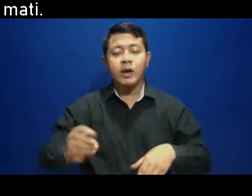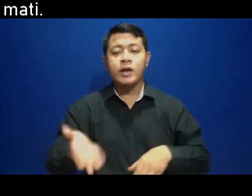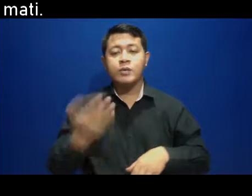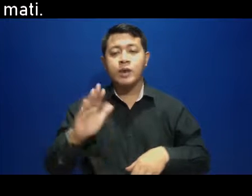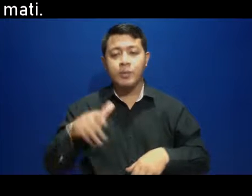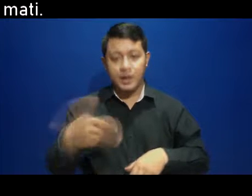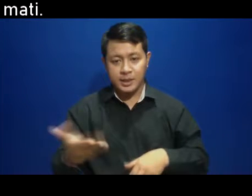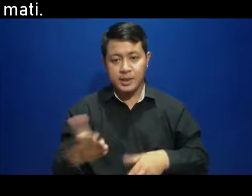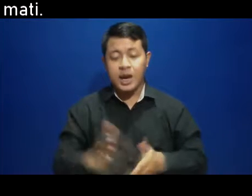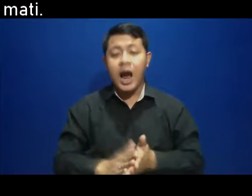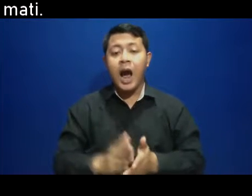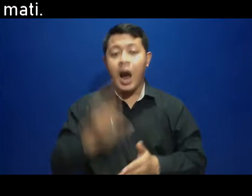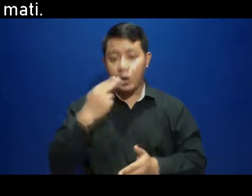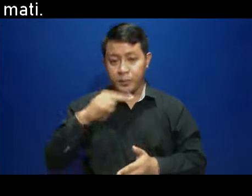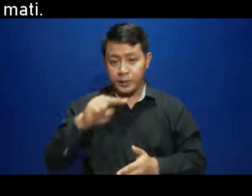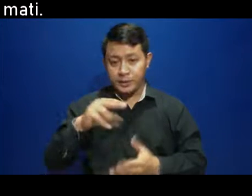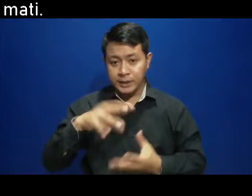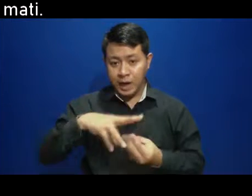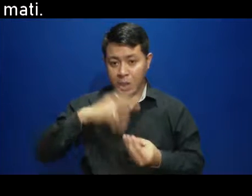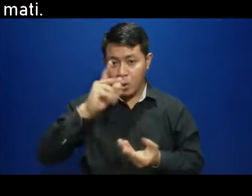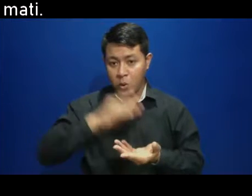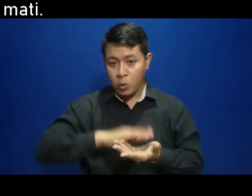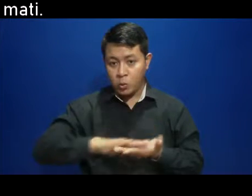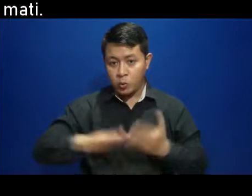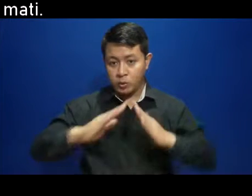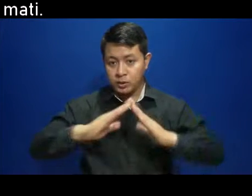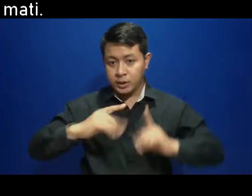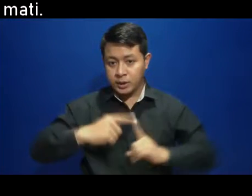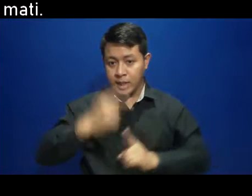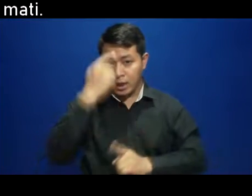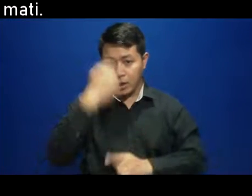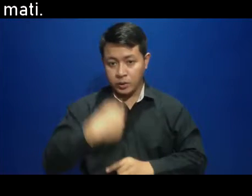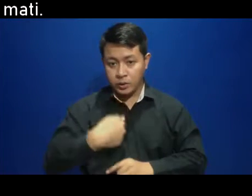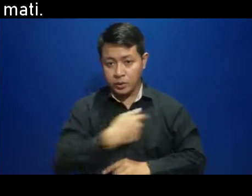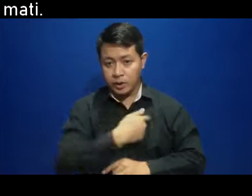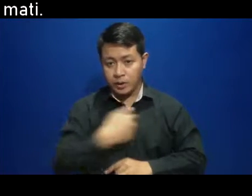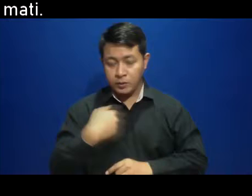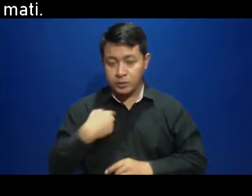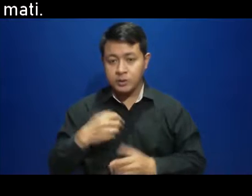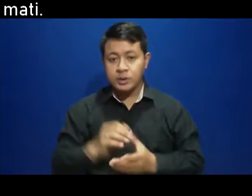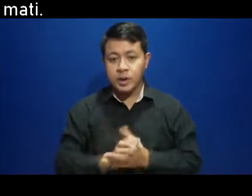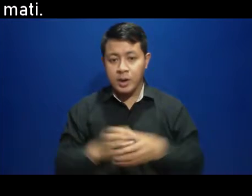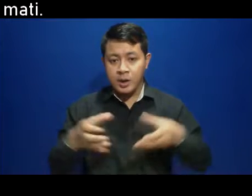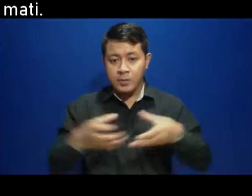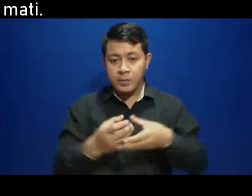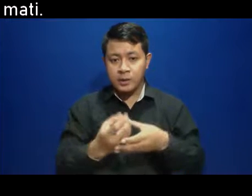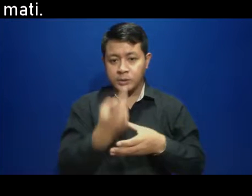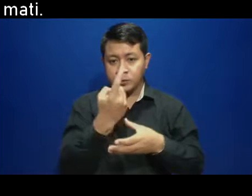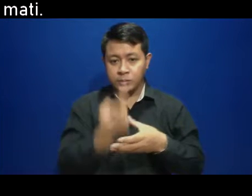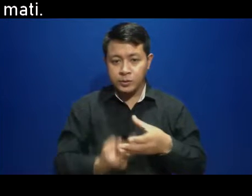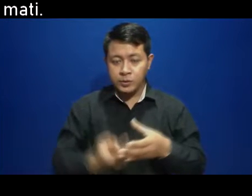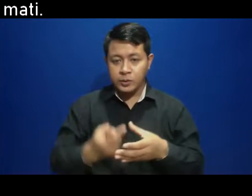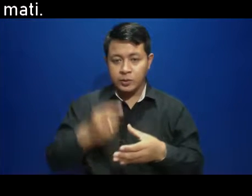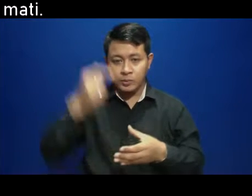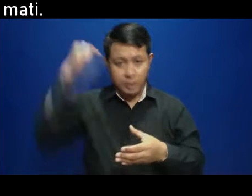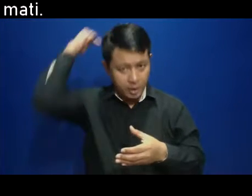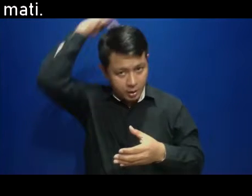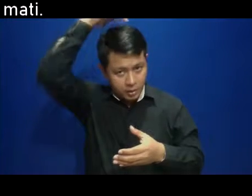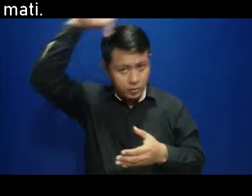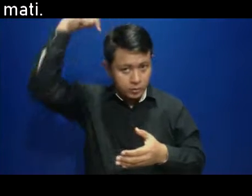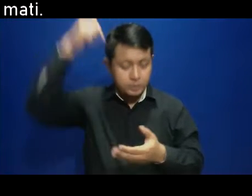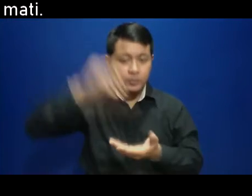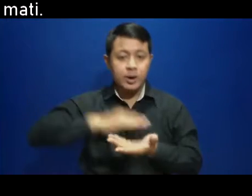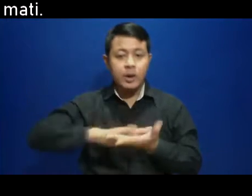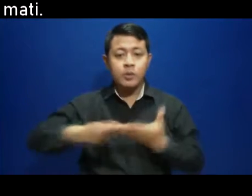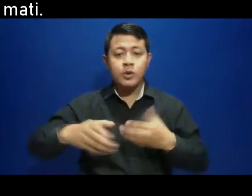mati. Aku percaya akan Roh Kudus, Gereja Katolik yang kudus, persekutuan para kudus,